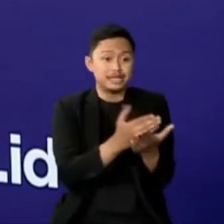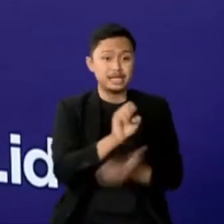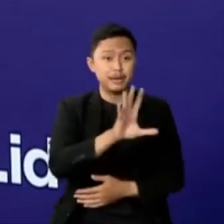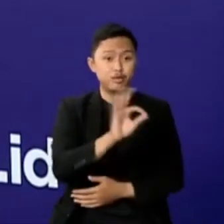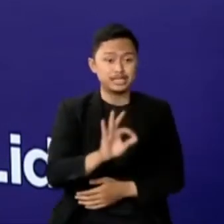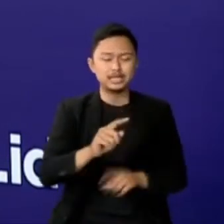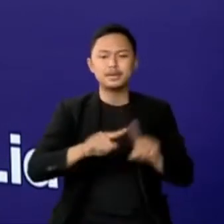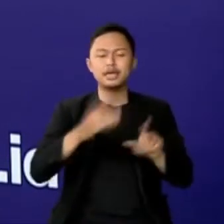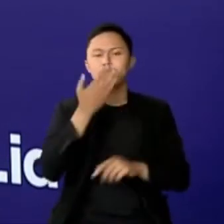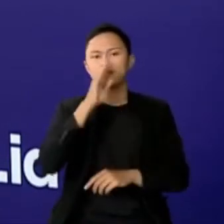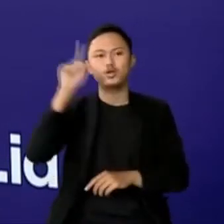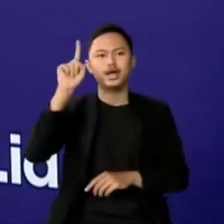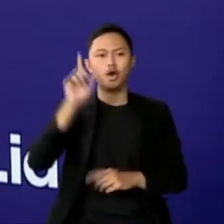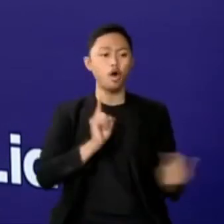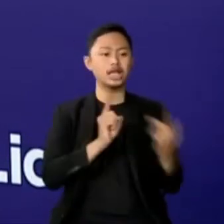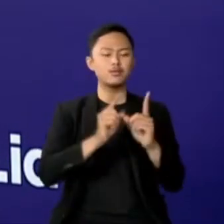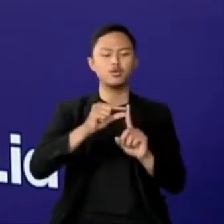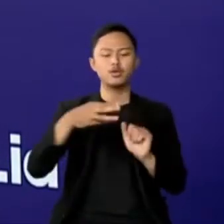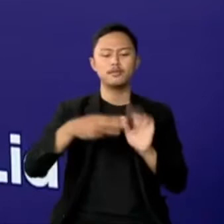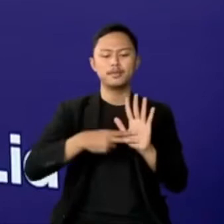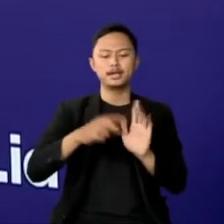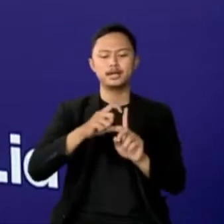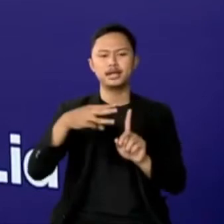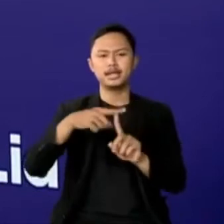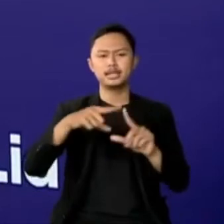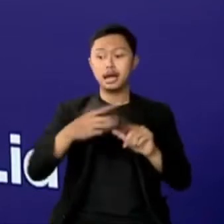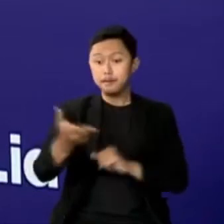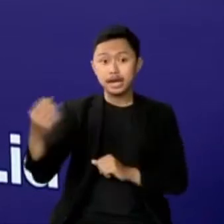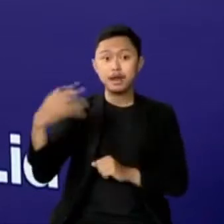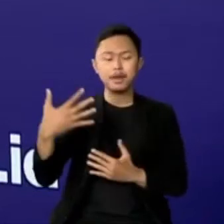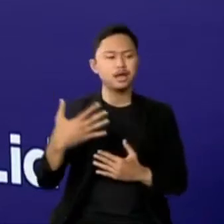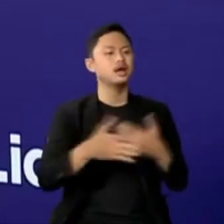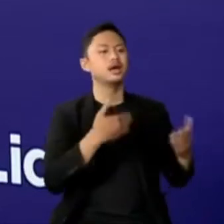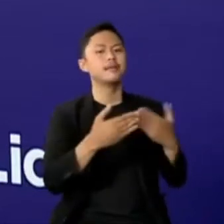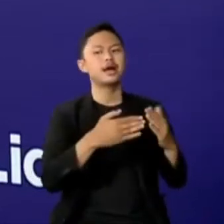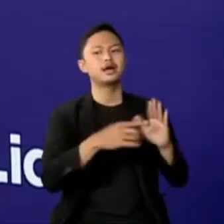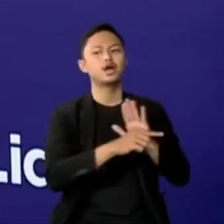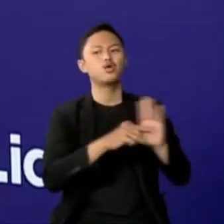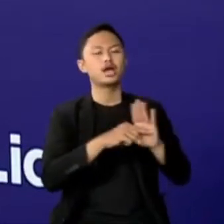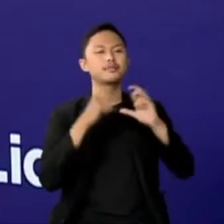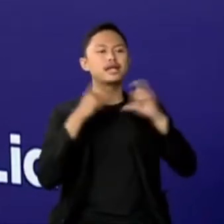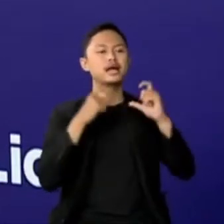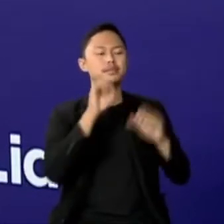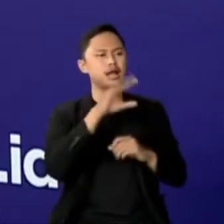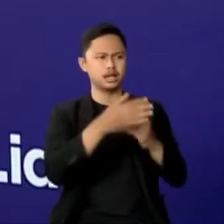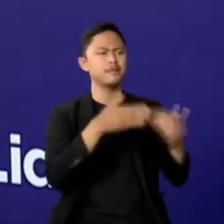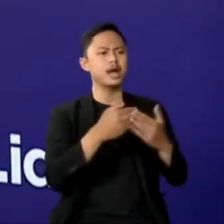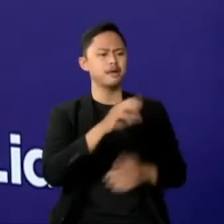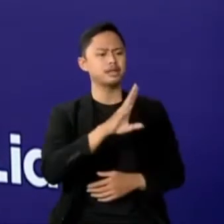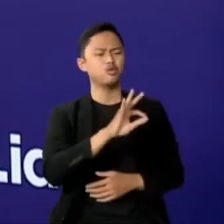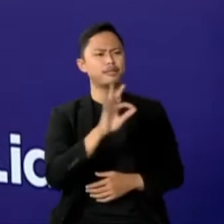50% Alhamdulillah ketemu para pendeta para Romo mereka lebih lagi diulangi lagi program 50% bahkan